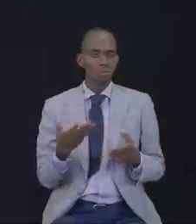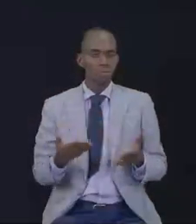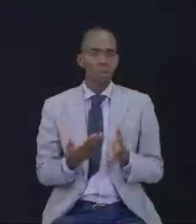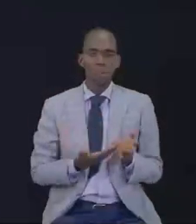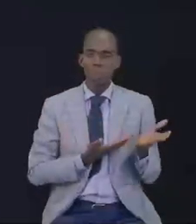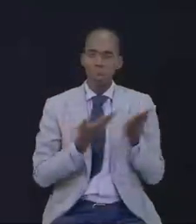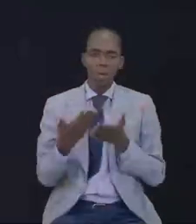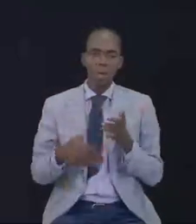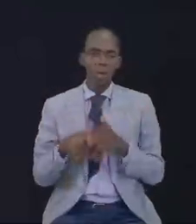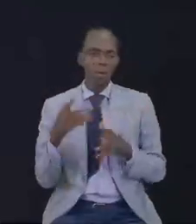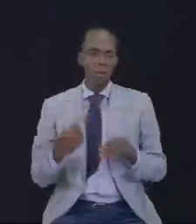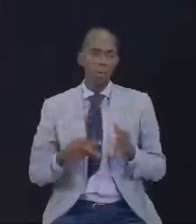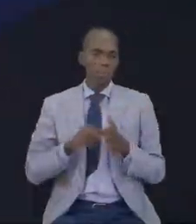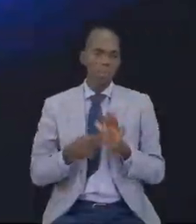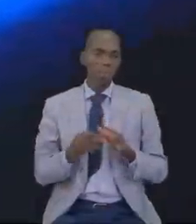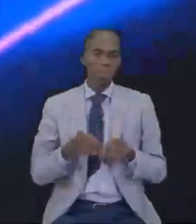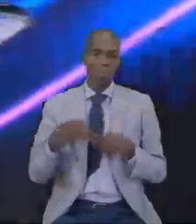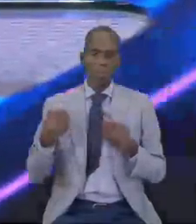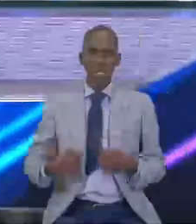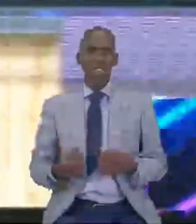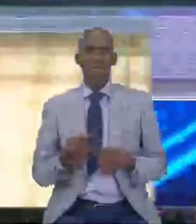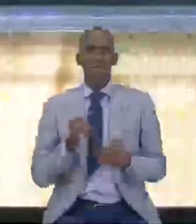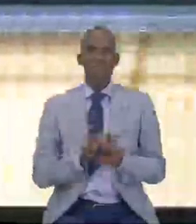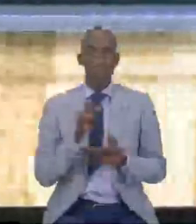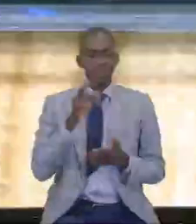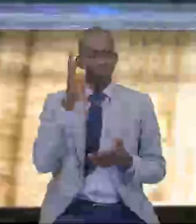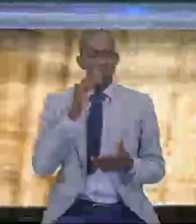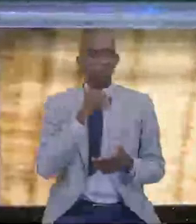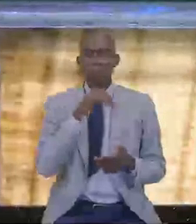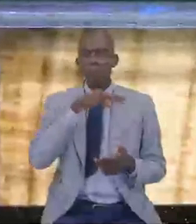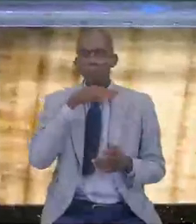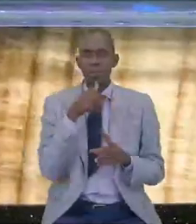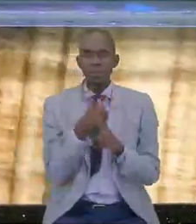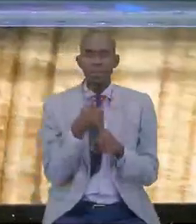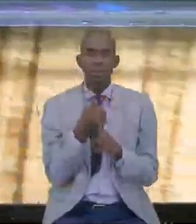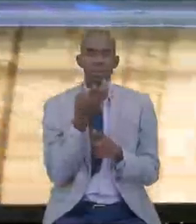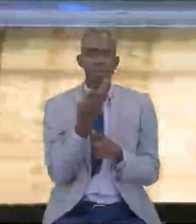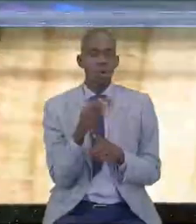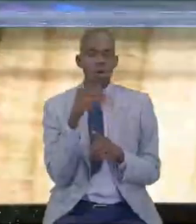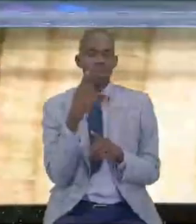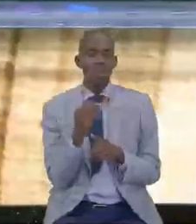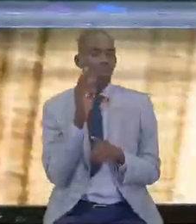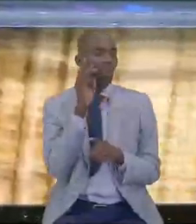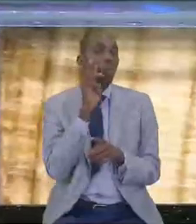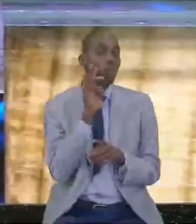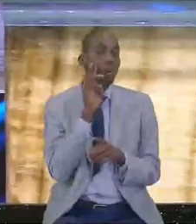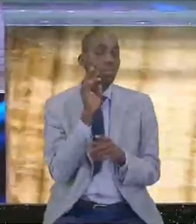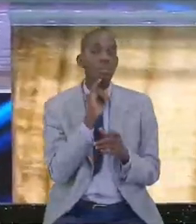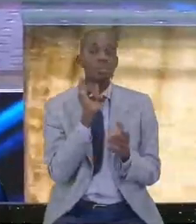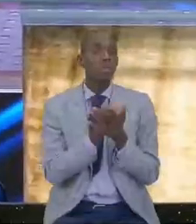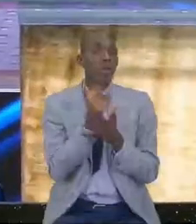cœur de ne pas se souiller par le vin. Ça, ce n'est pas la totalité de la foi